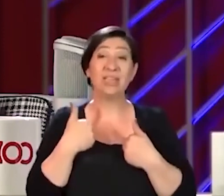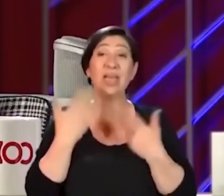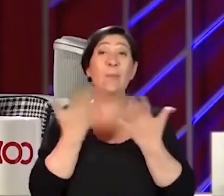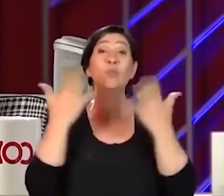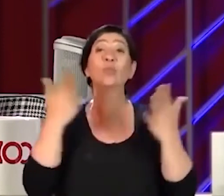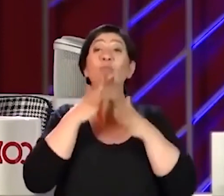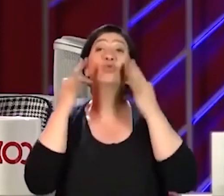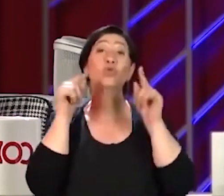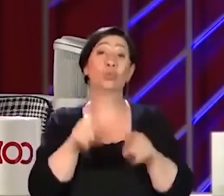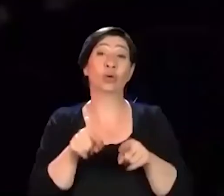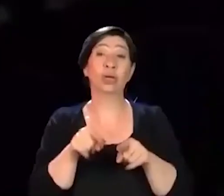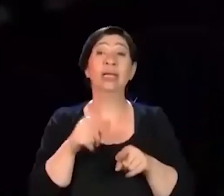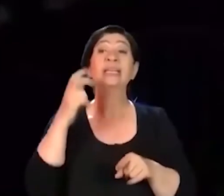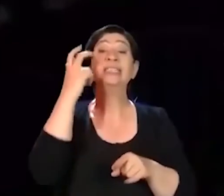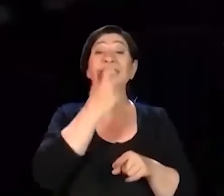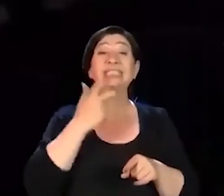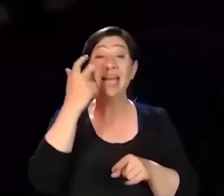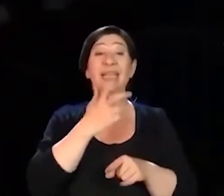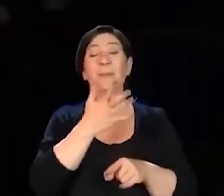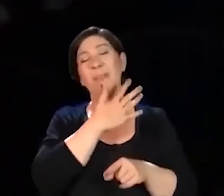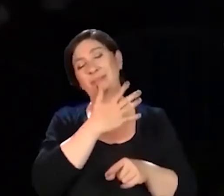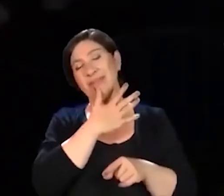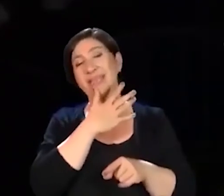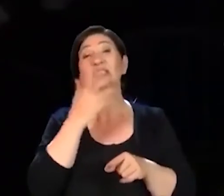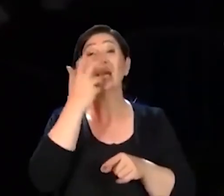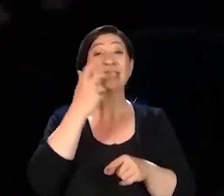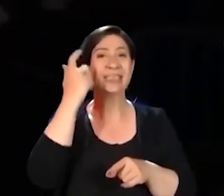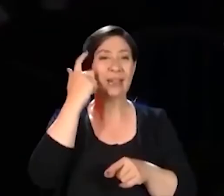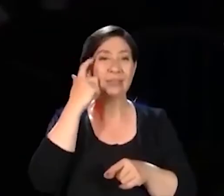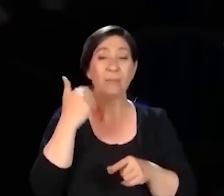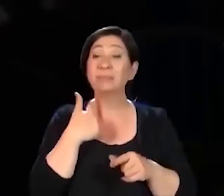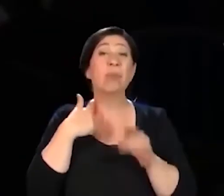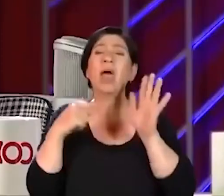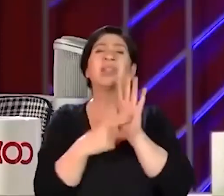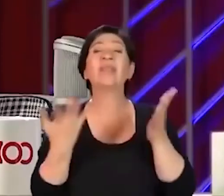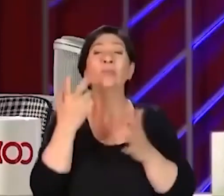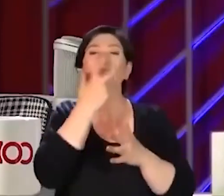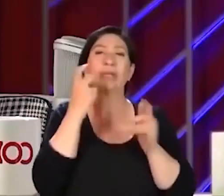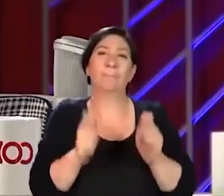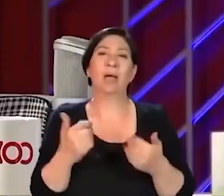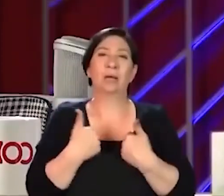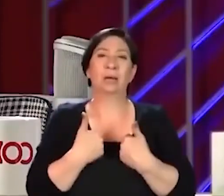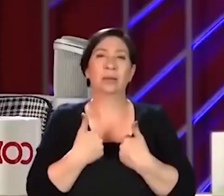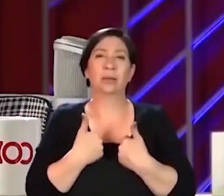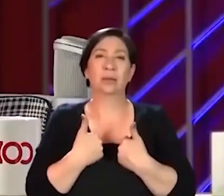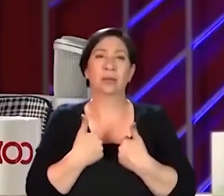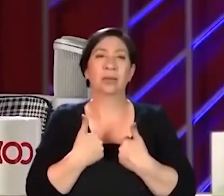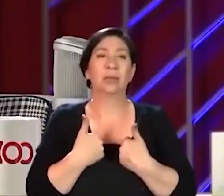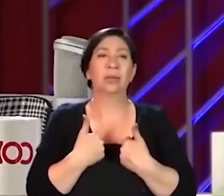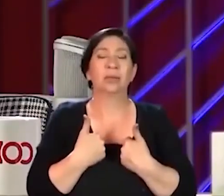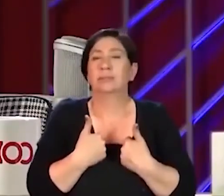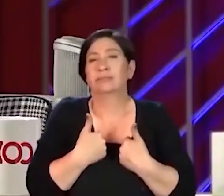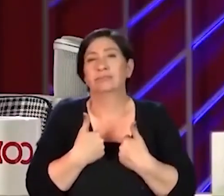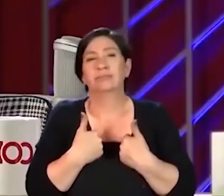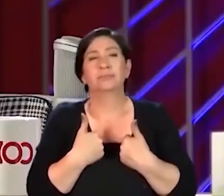büyük mutluluk bu yani şarkının bilinmesi şarkının tanıması Çünkü Bizim amacımız müzik yapmak yani hani kimse